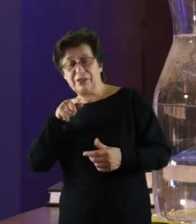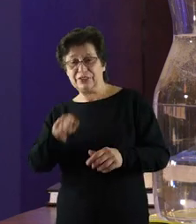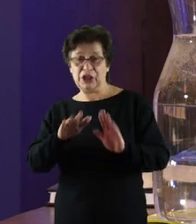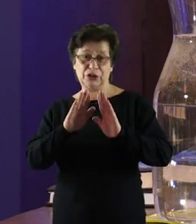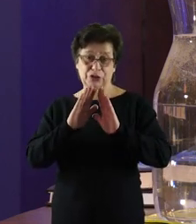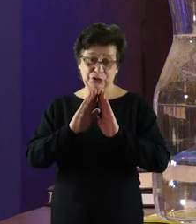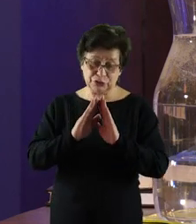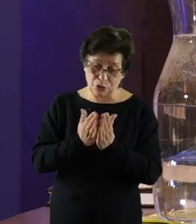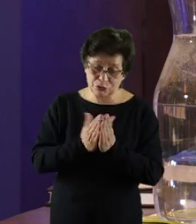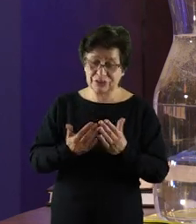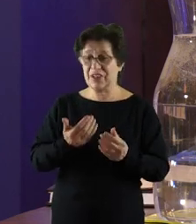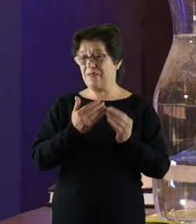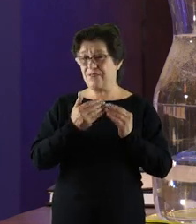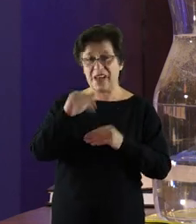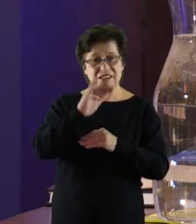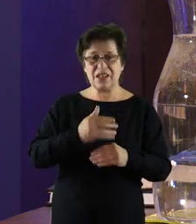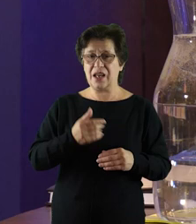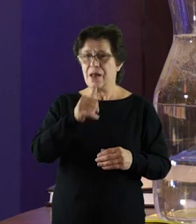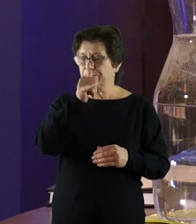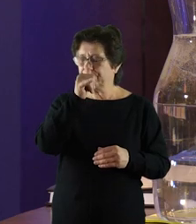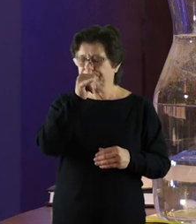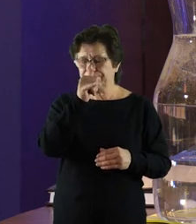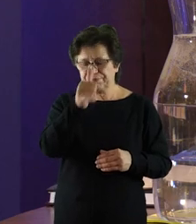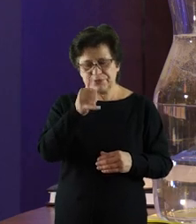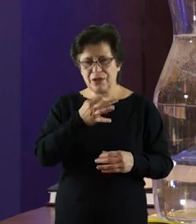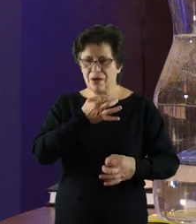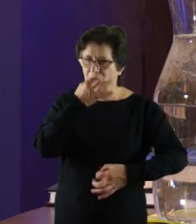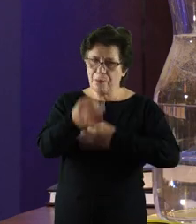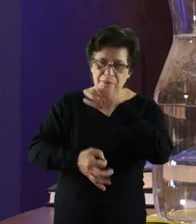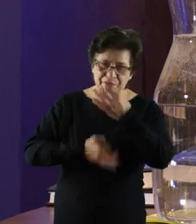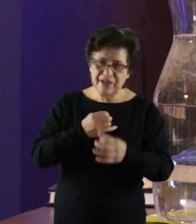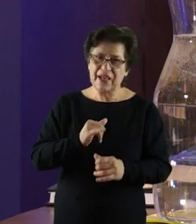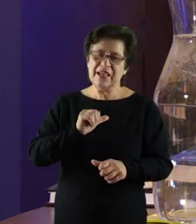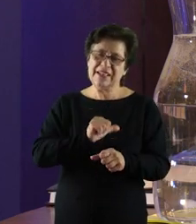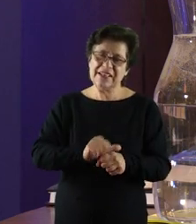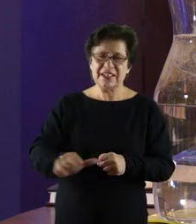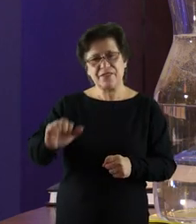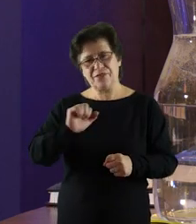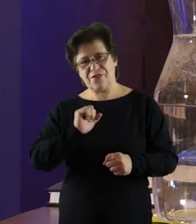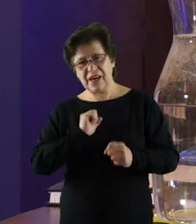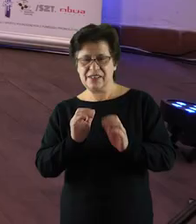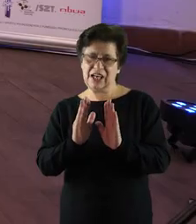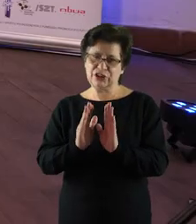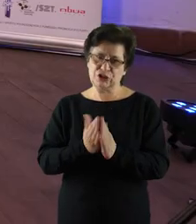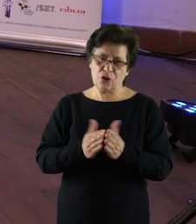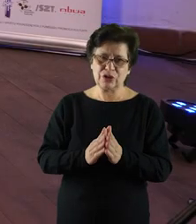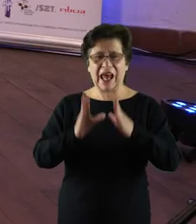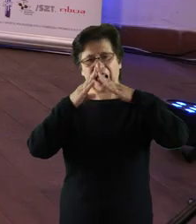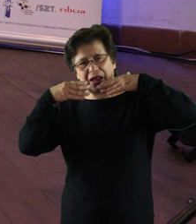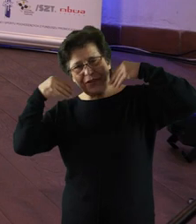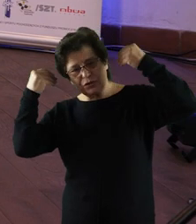mogę zdradzić wam nic więcej, ale jest to opowieść i wzruszająca, i radosna, i chyba dobrze